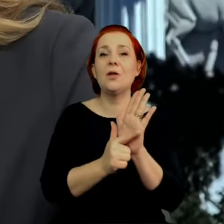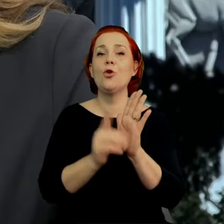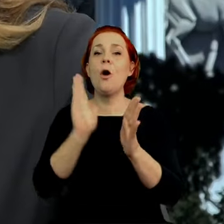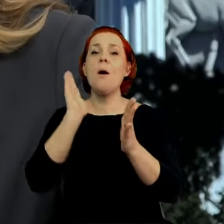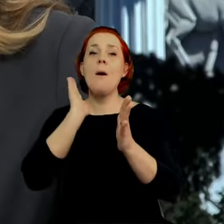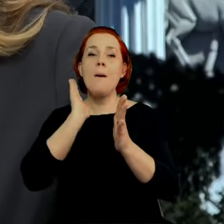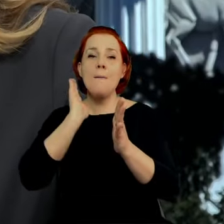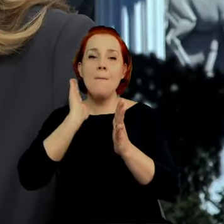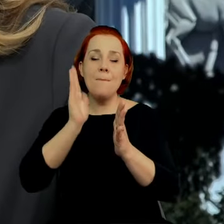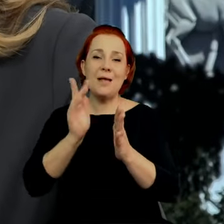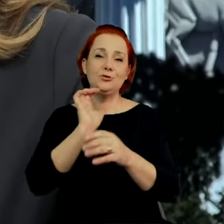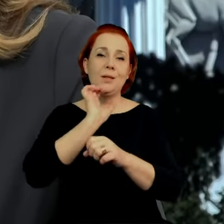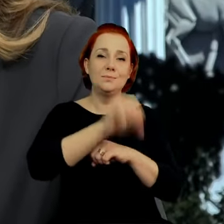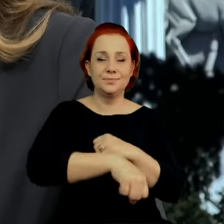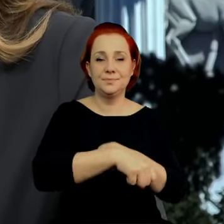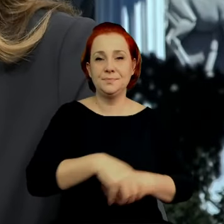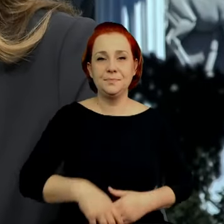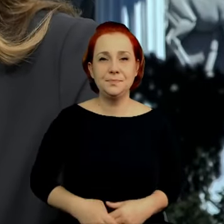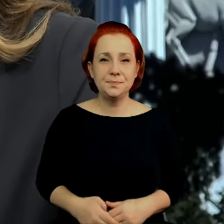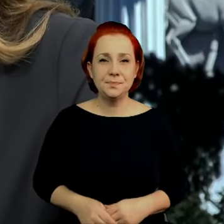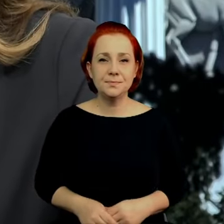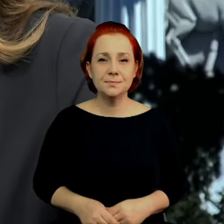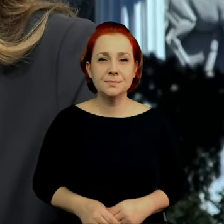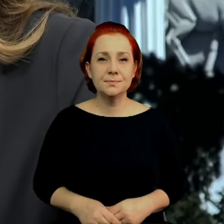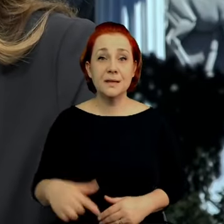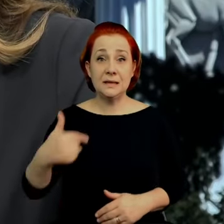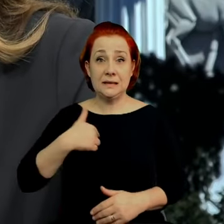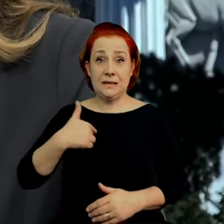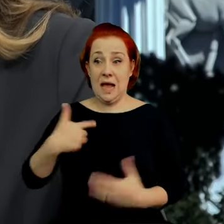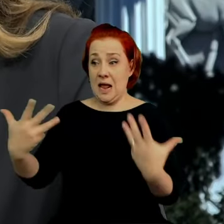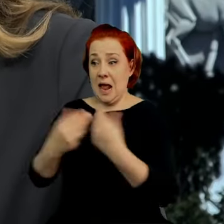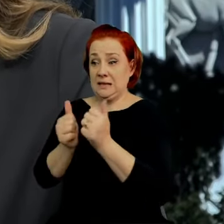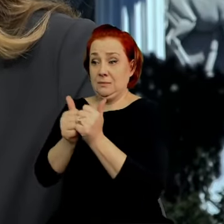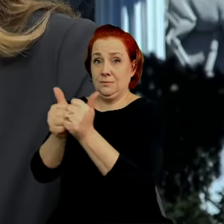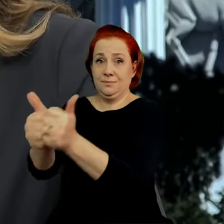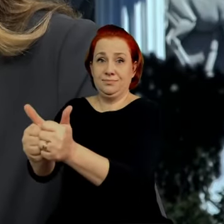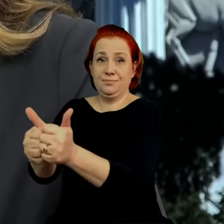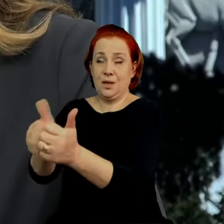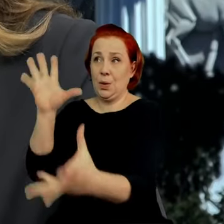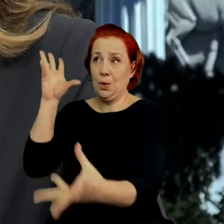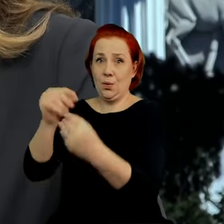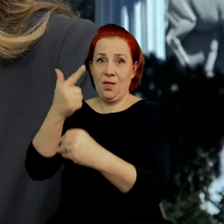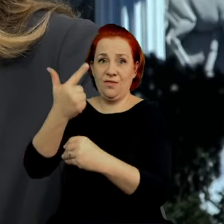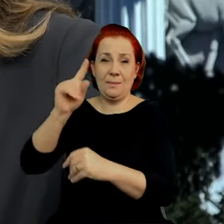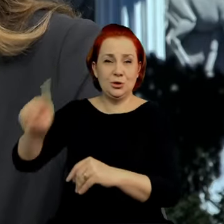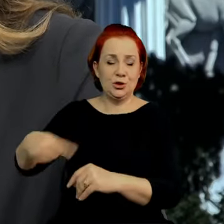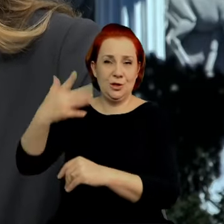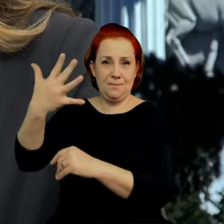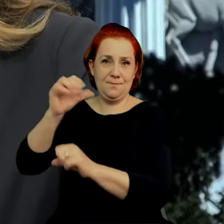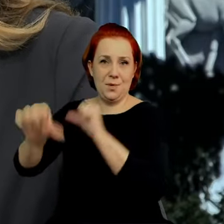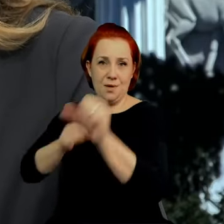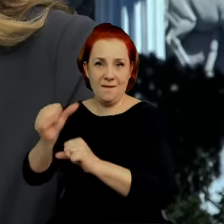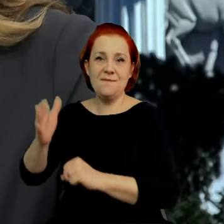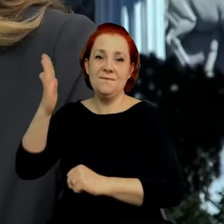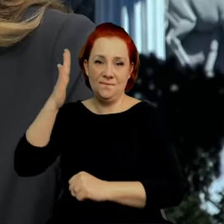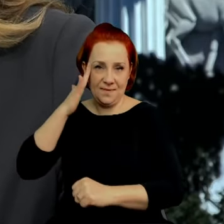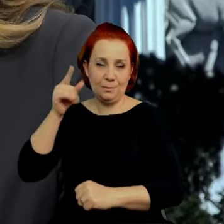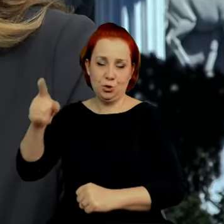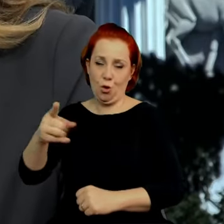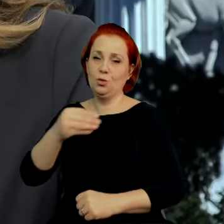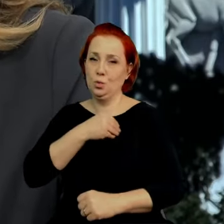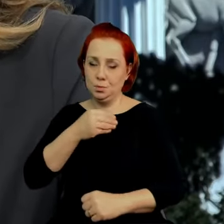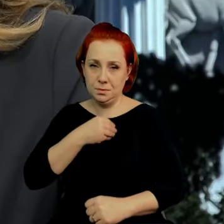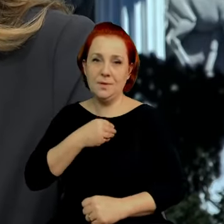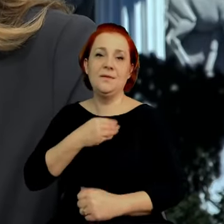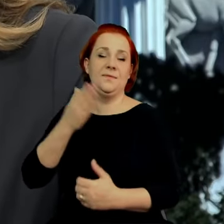człowiek, z którym ja szłam ramię w ramię przez ostatnie 2,5 roku, tak? I wiem, że kieruje się racją stanu, wiem, że... I dlatego